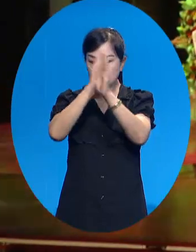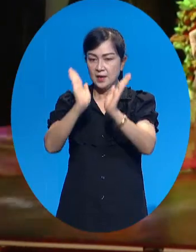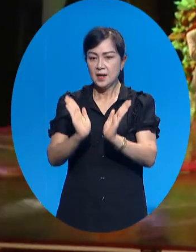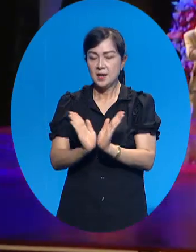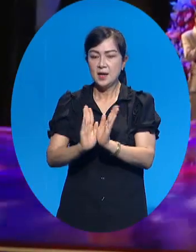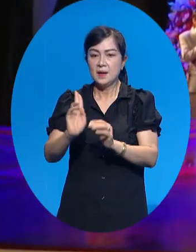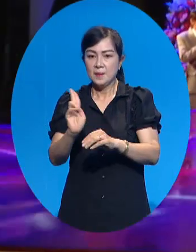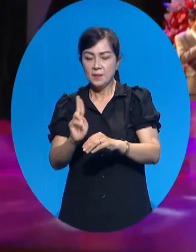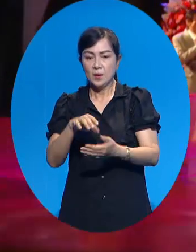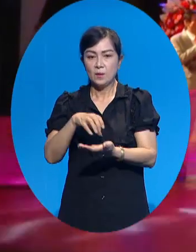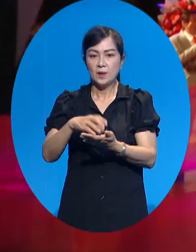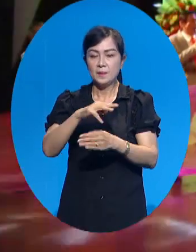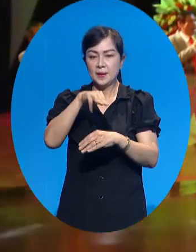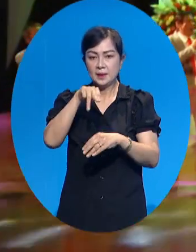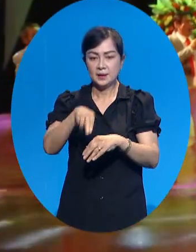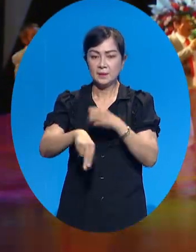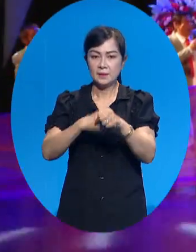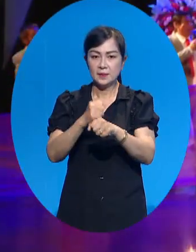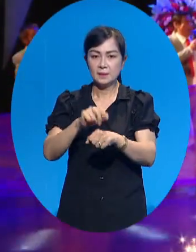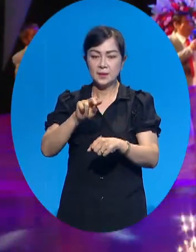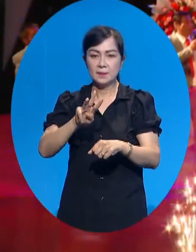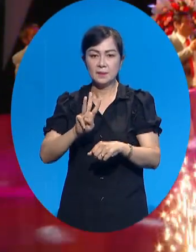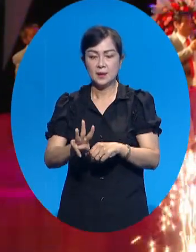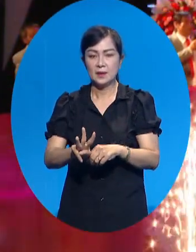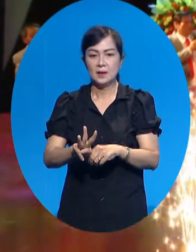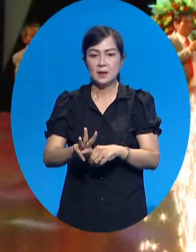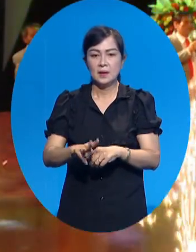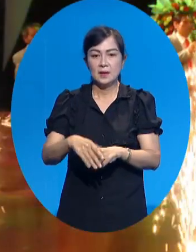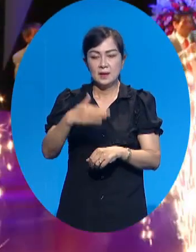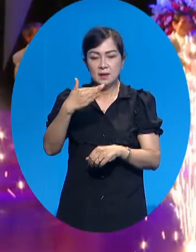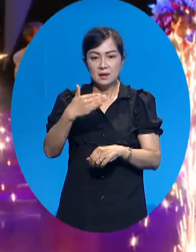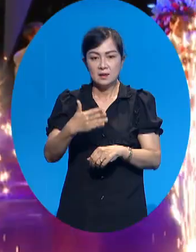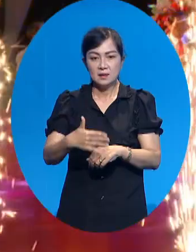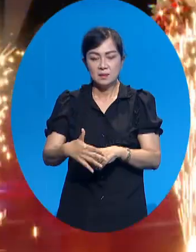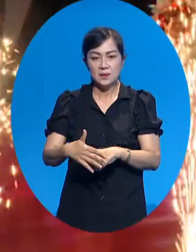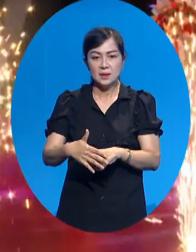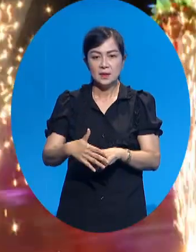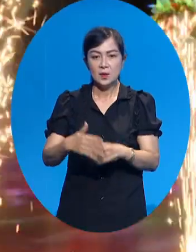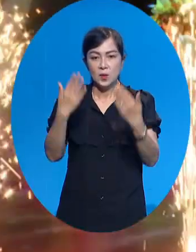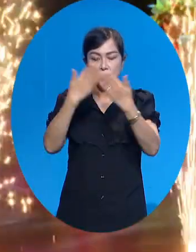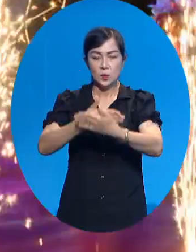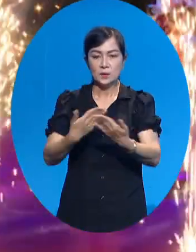tiếng hát người cao tuổi khu vực phía Nam năm 2023 và công diễn những tiết mục đặc sắc sẽ diễn ra vào tối nay.